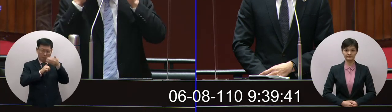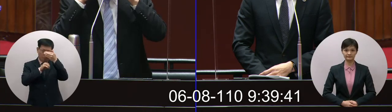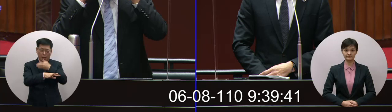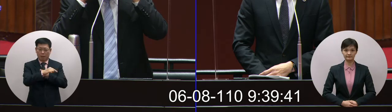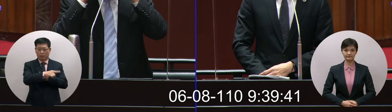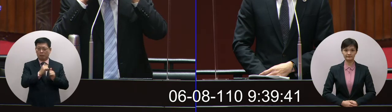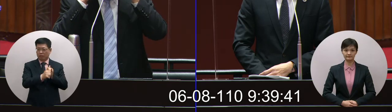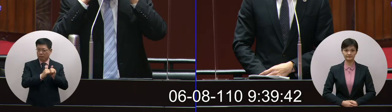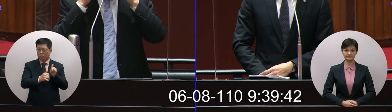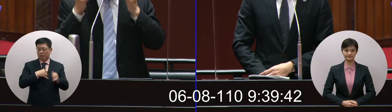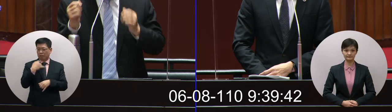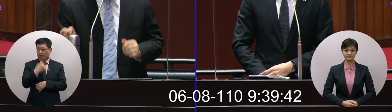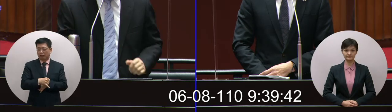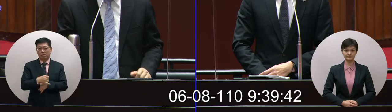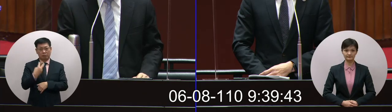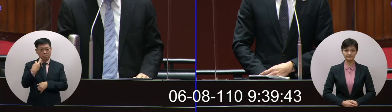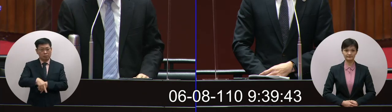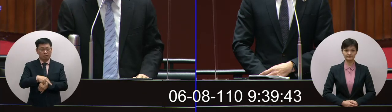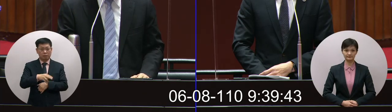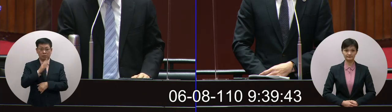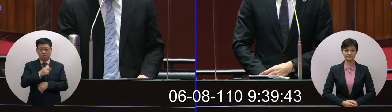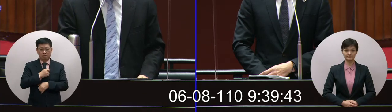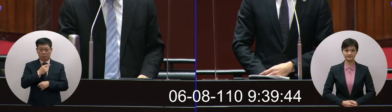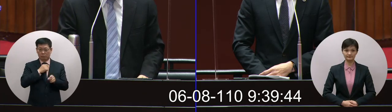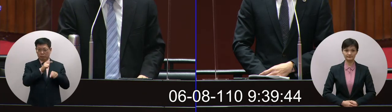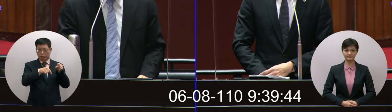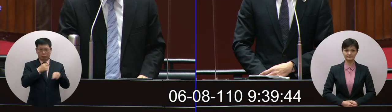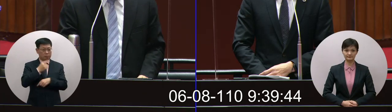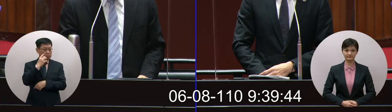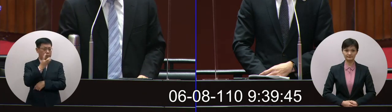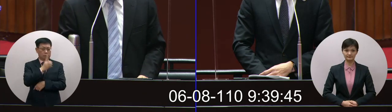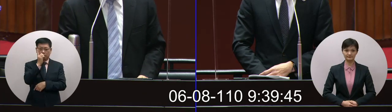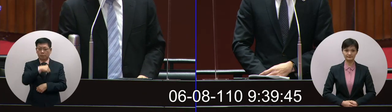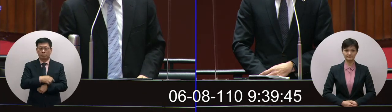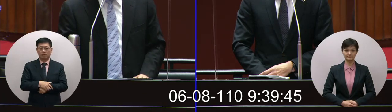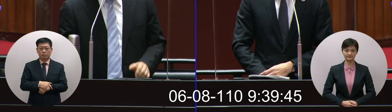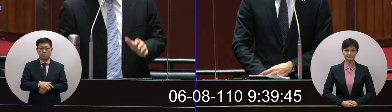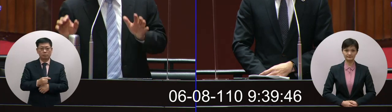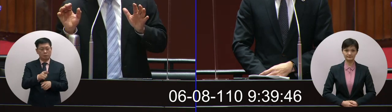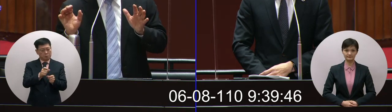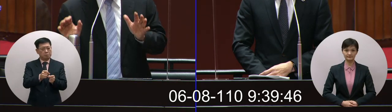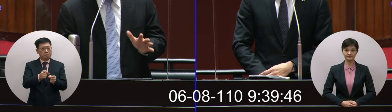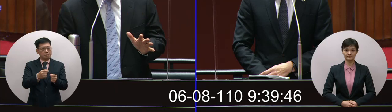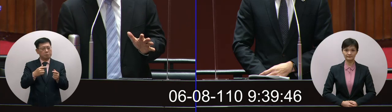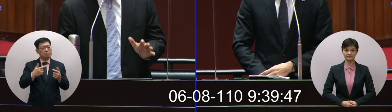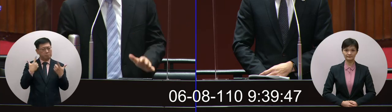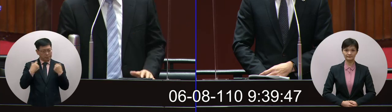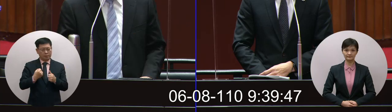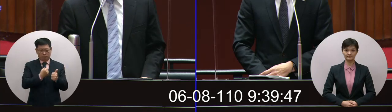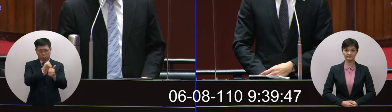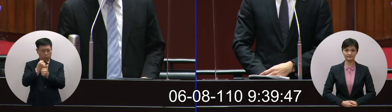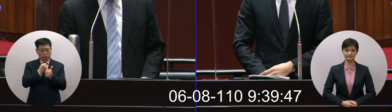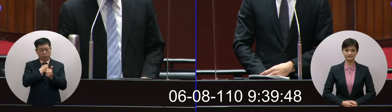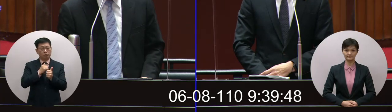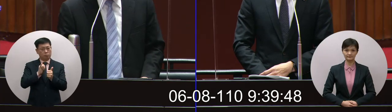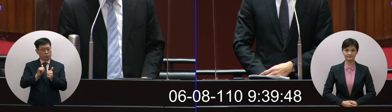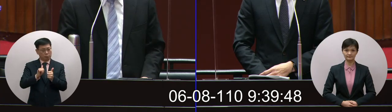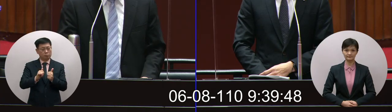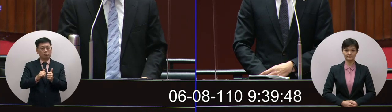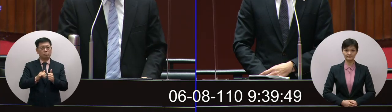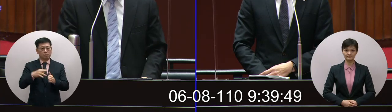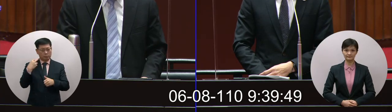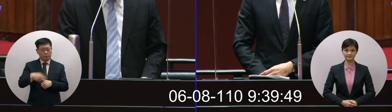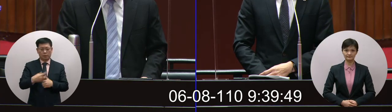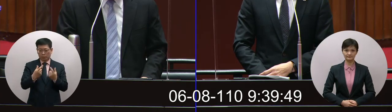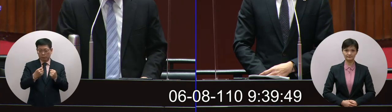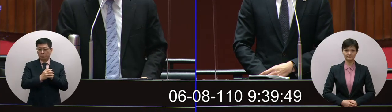民众，更无应该歧视。所以这渐渐已经在控制，阿妈一路面。